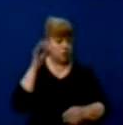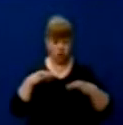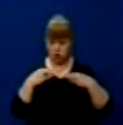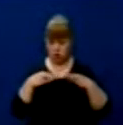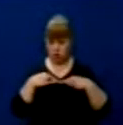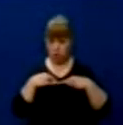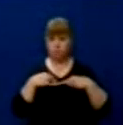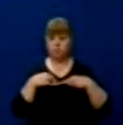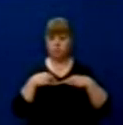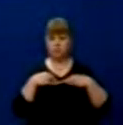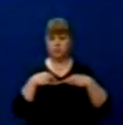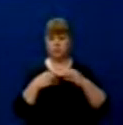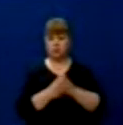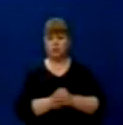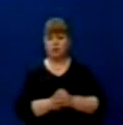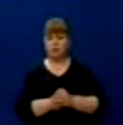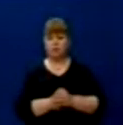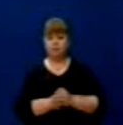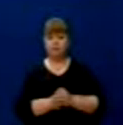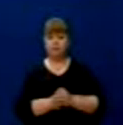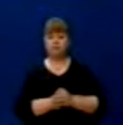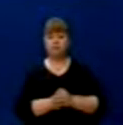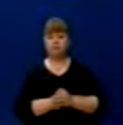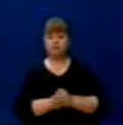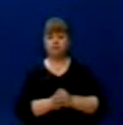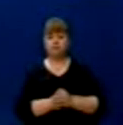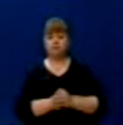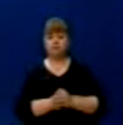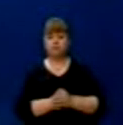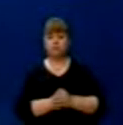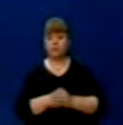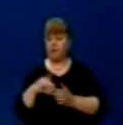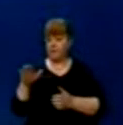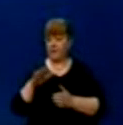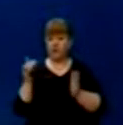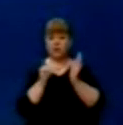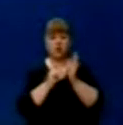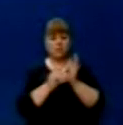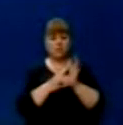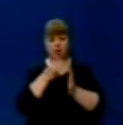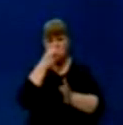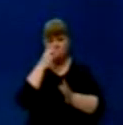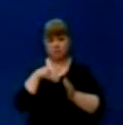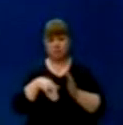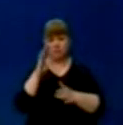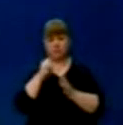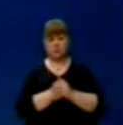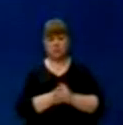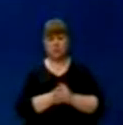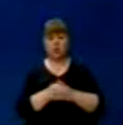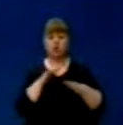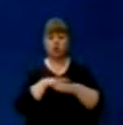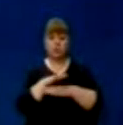vënë në shfrytëzim të plot fëmijëve që kanë nevojë për hormonin e rritjes, e ka vënë në shfrytëzim të